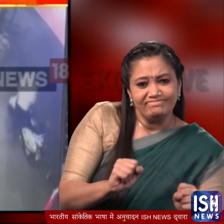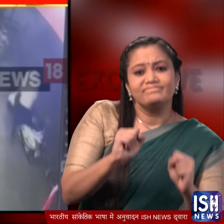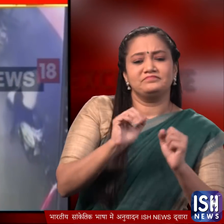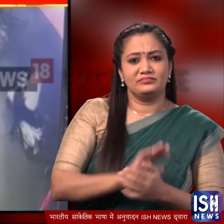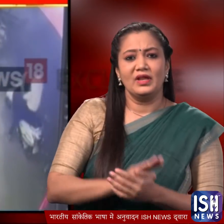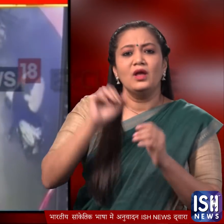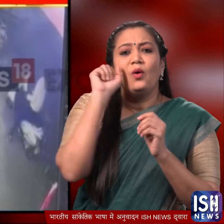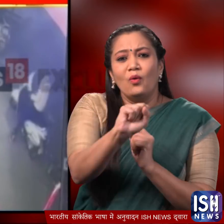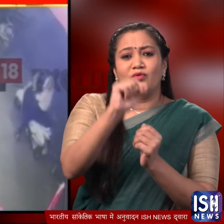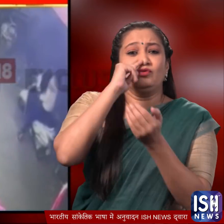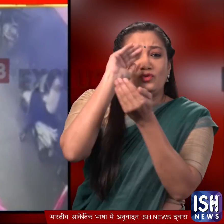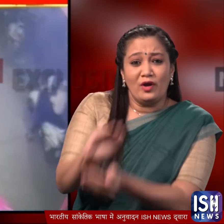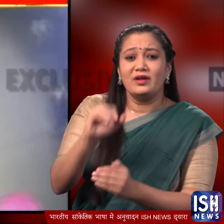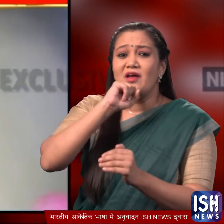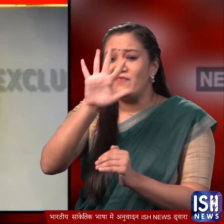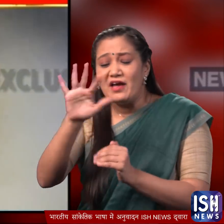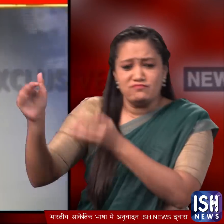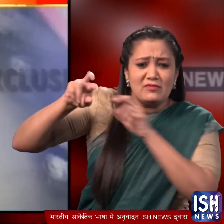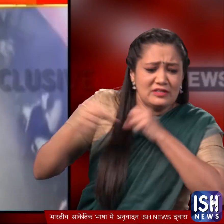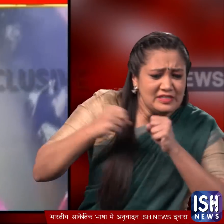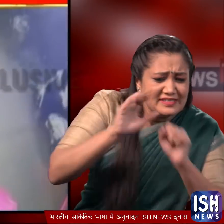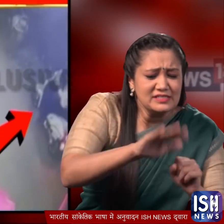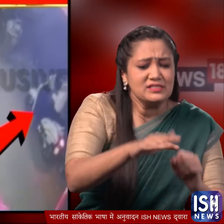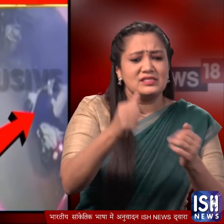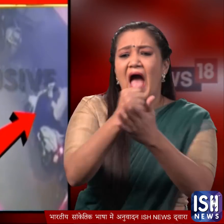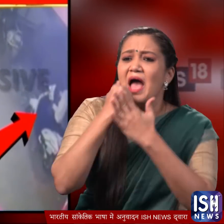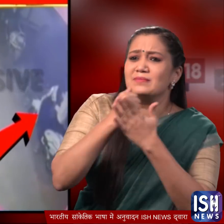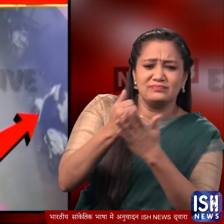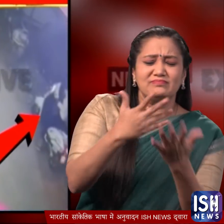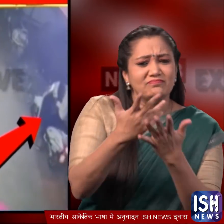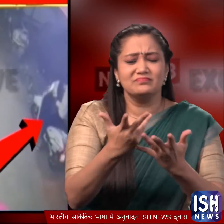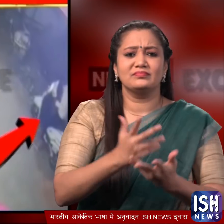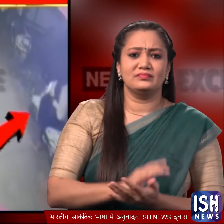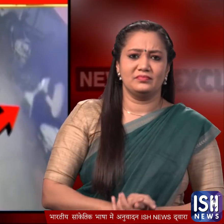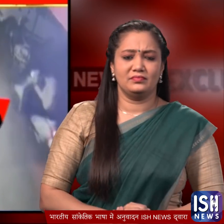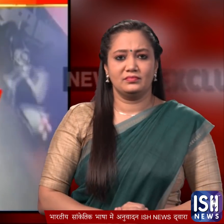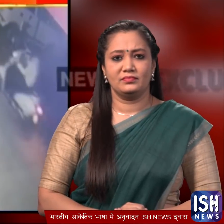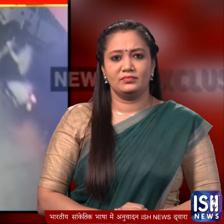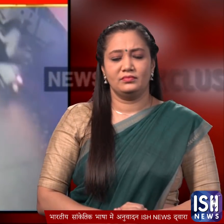सीढ़ियों पर बैठ गई। तभी उसकी 5 साल की बेटी भागकर उसके पास पहुंची और मदद की गुहार लगाने लगी।